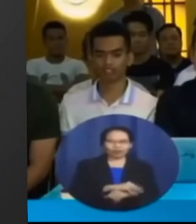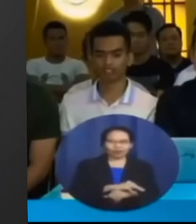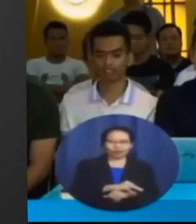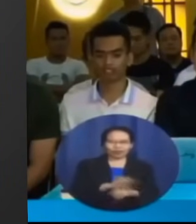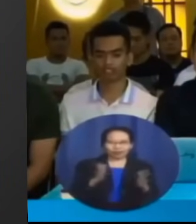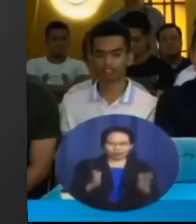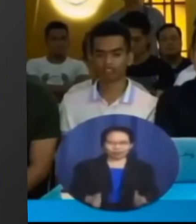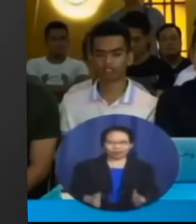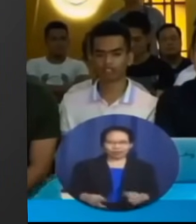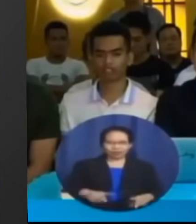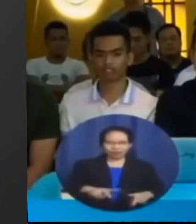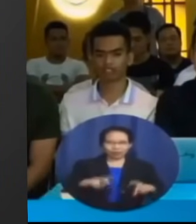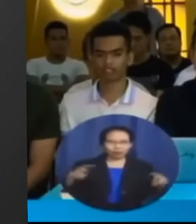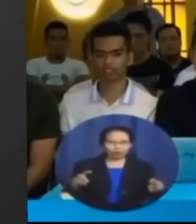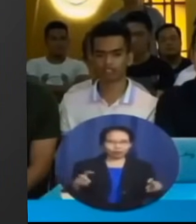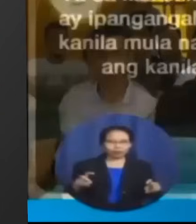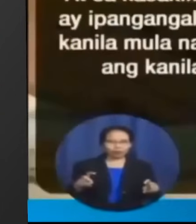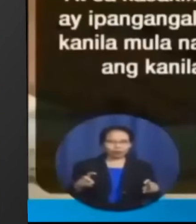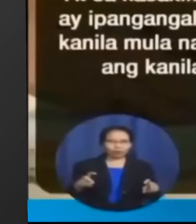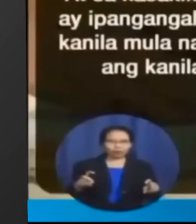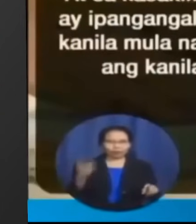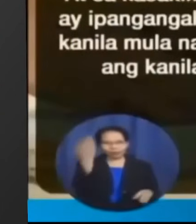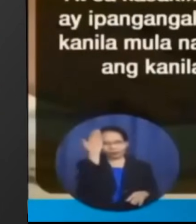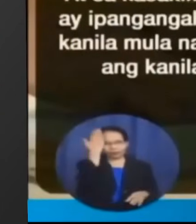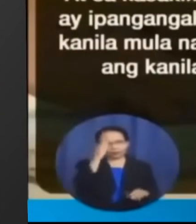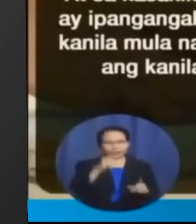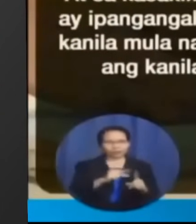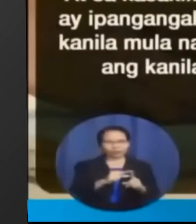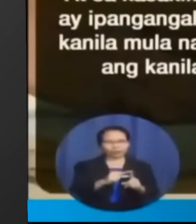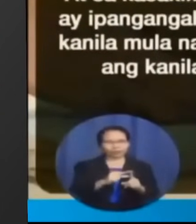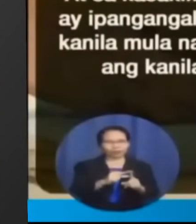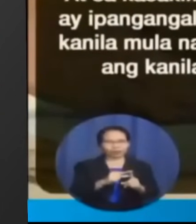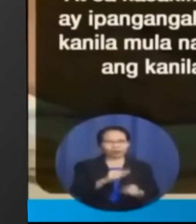kasakiman, sa mga pakunwaring salita, ay